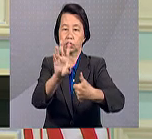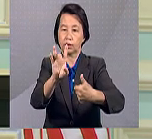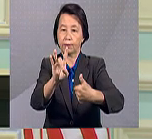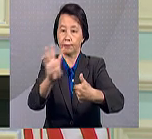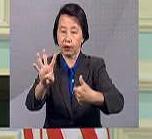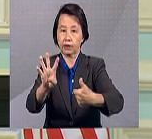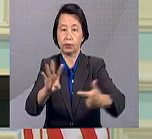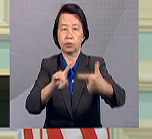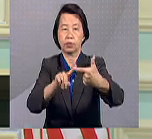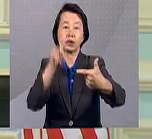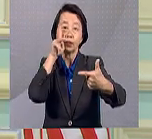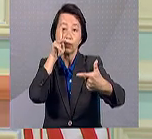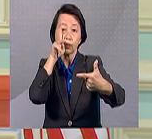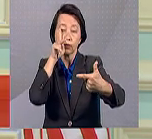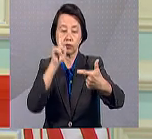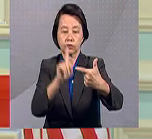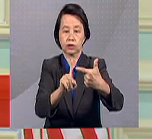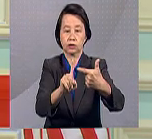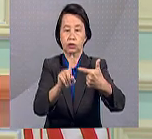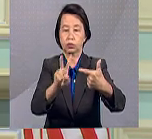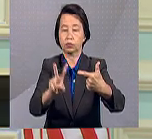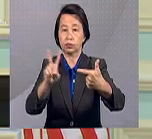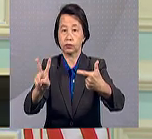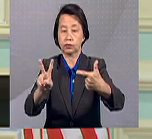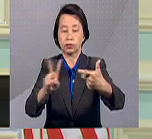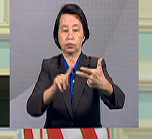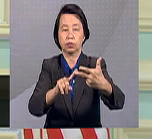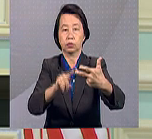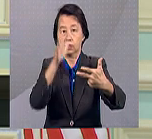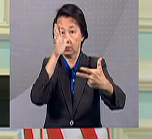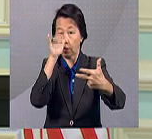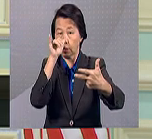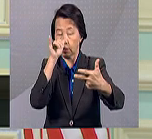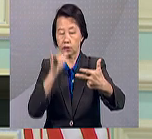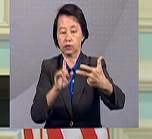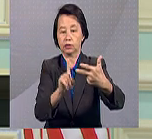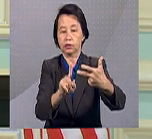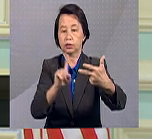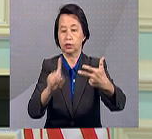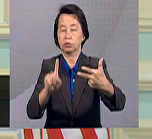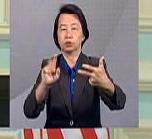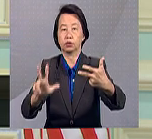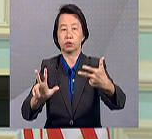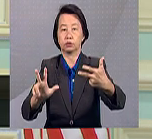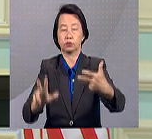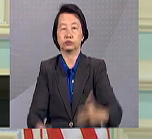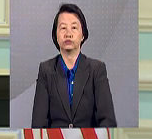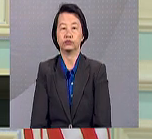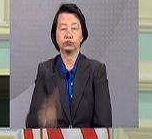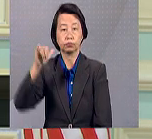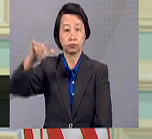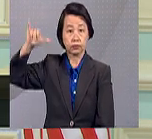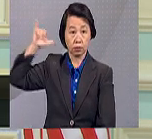284, Kedah 122 dan Melaka 113.